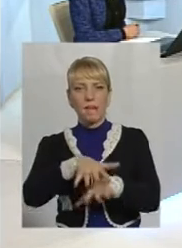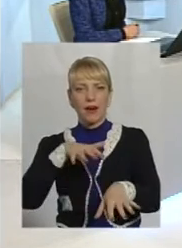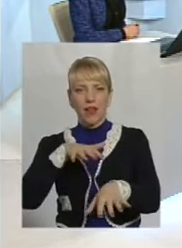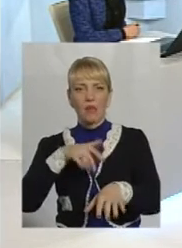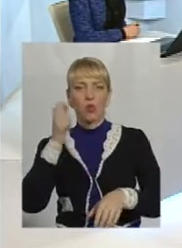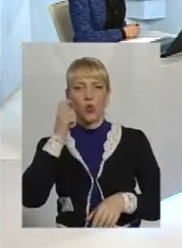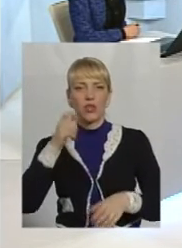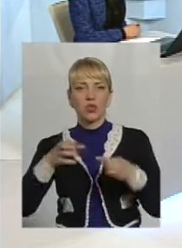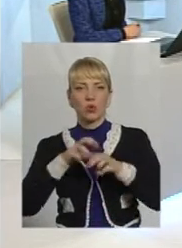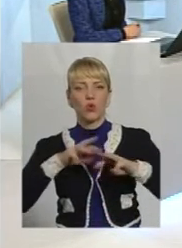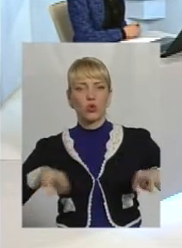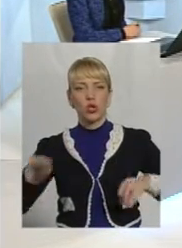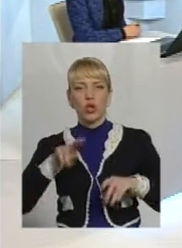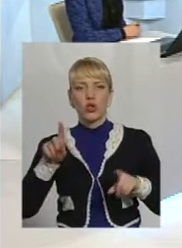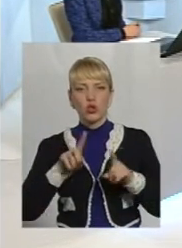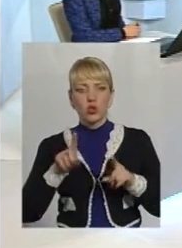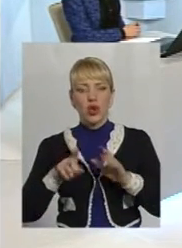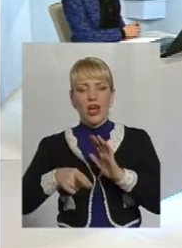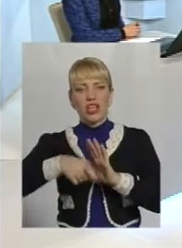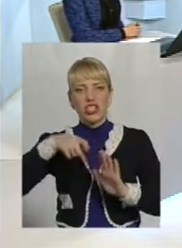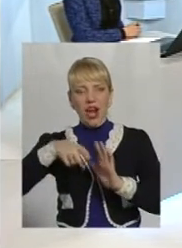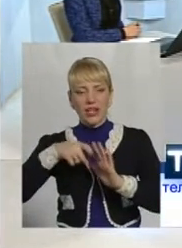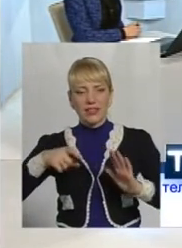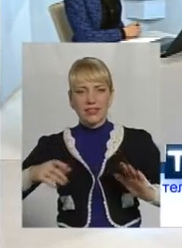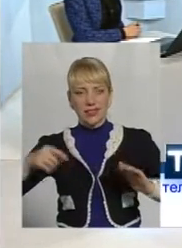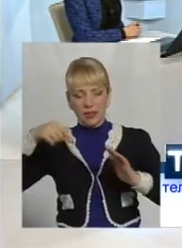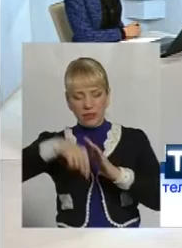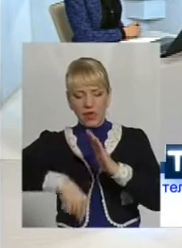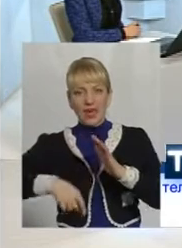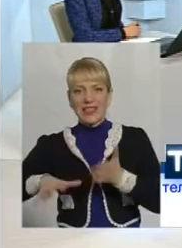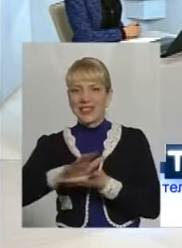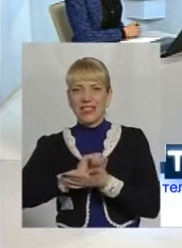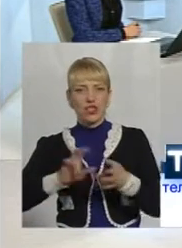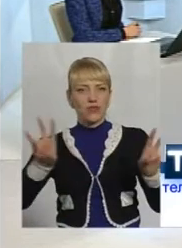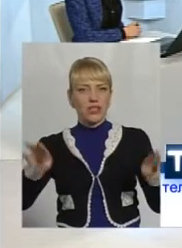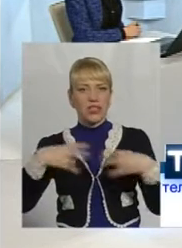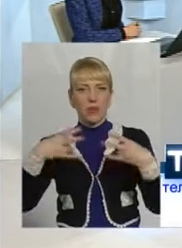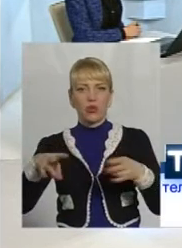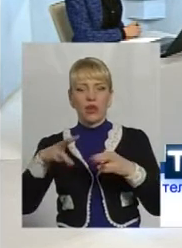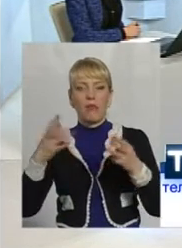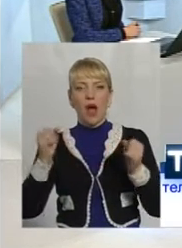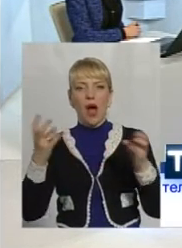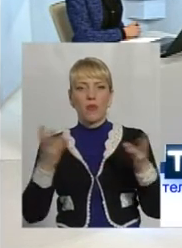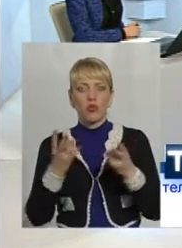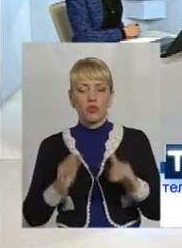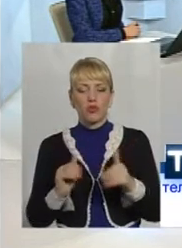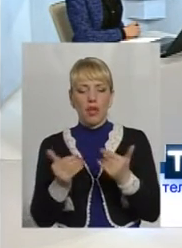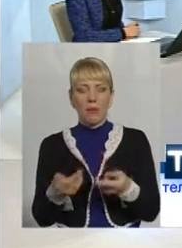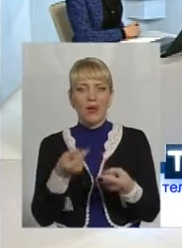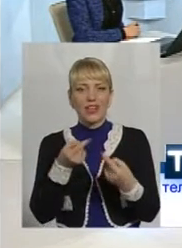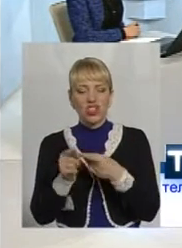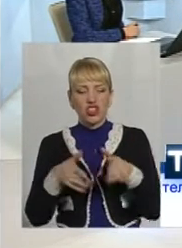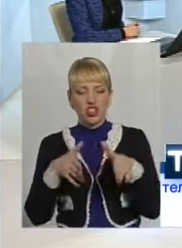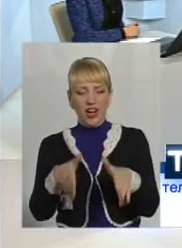урядові, що шахтні пускові установки знищувати не потрібно, а потрібно запропонувати інші